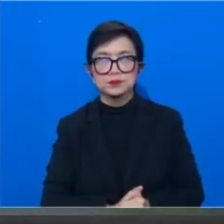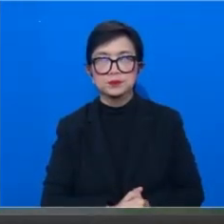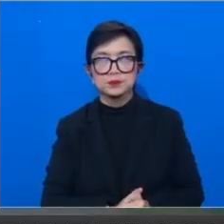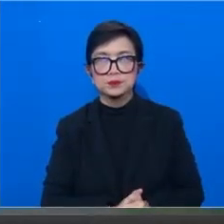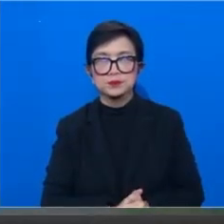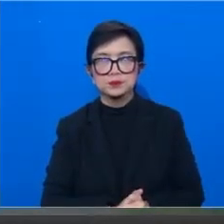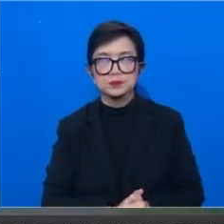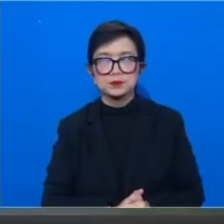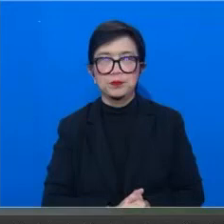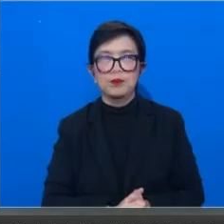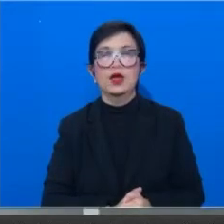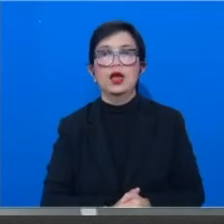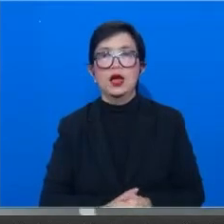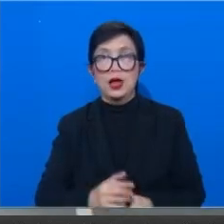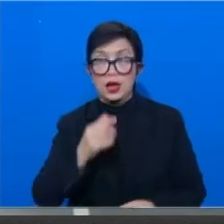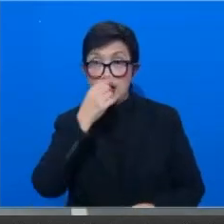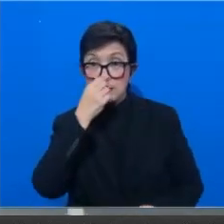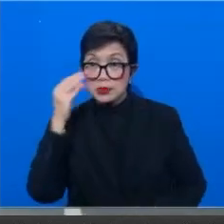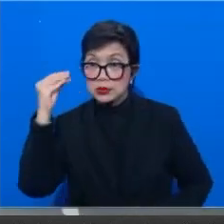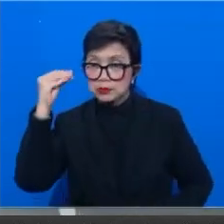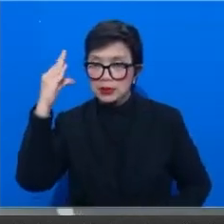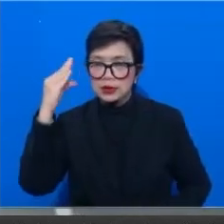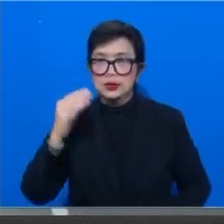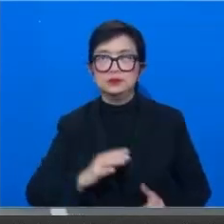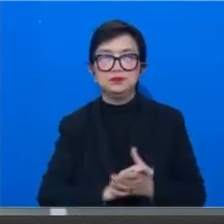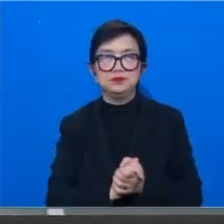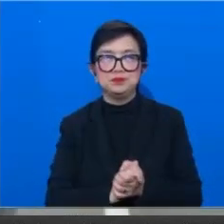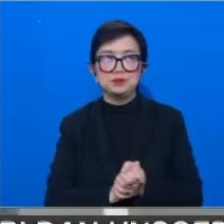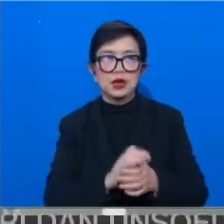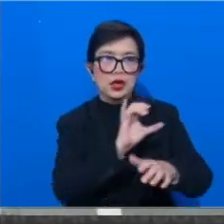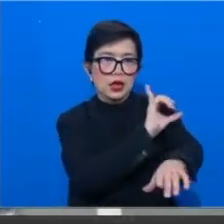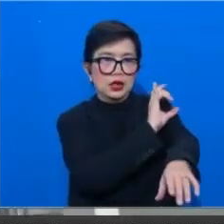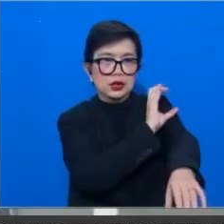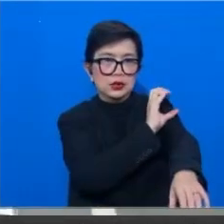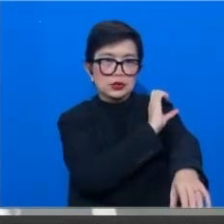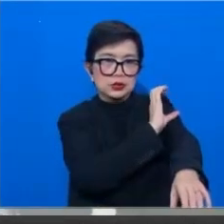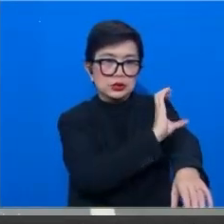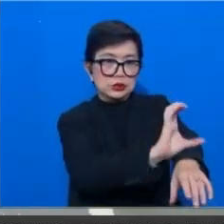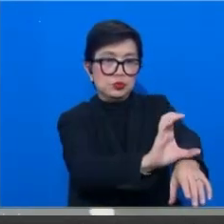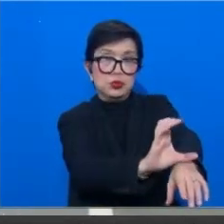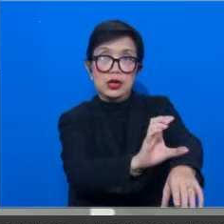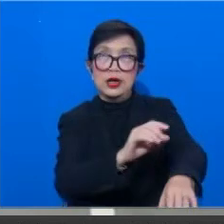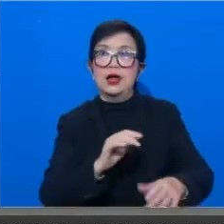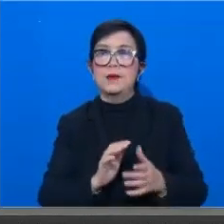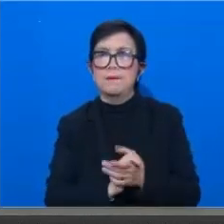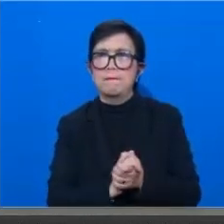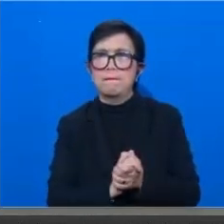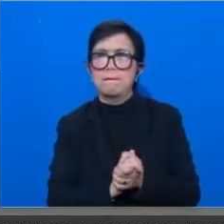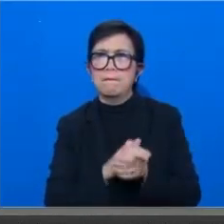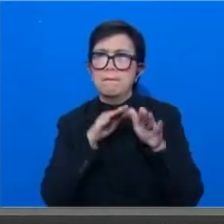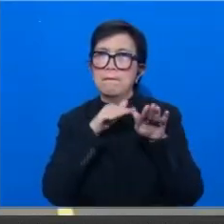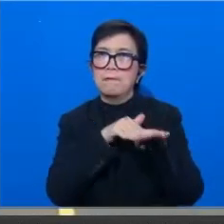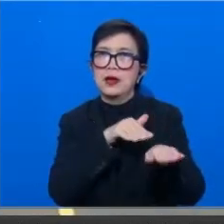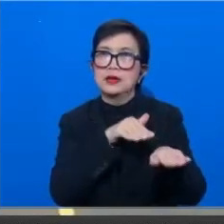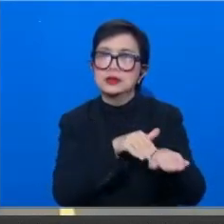Kamis pagi, situasi arus lalu lintas di ruas jalan tol Cipularang mengalami peningkatan arus kendaraan. Kepadatan kendaraan yang didominasi